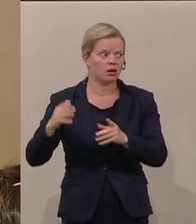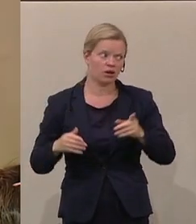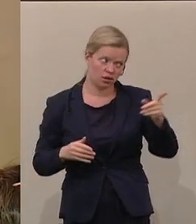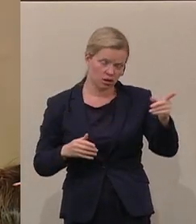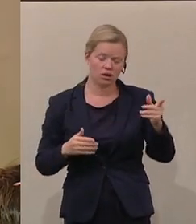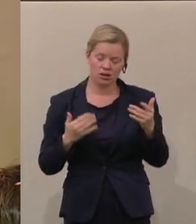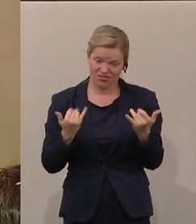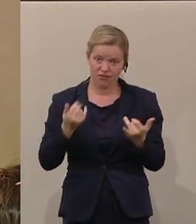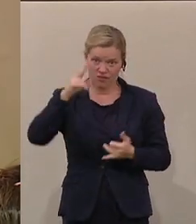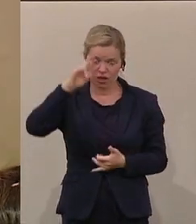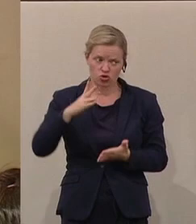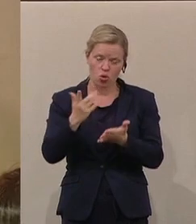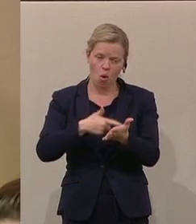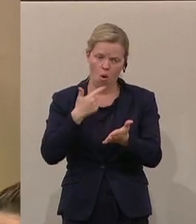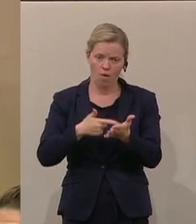häufig erlebt.